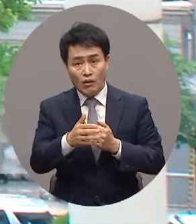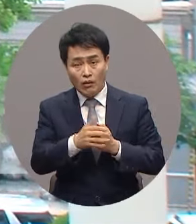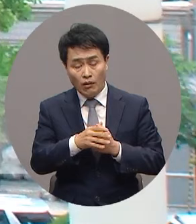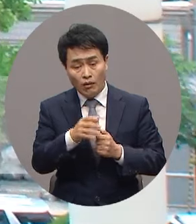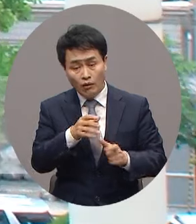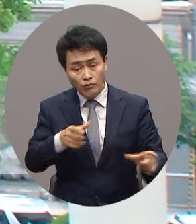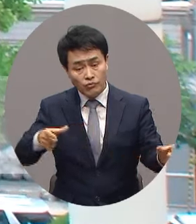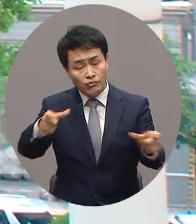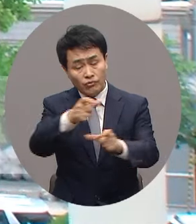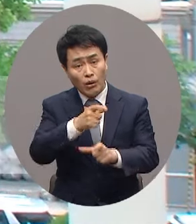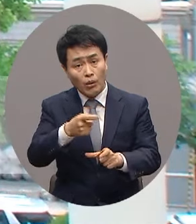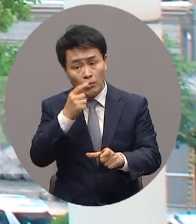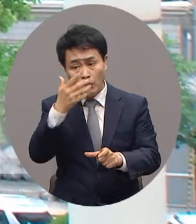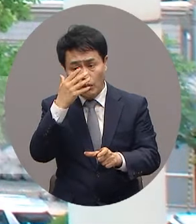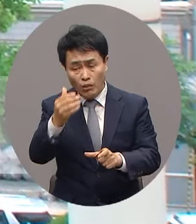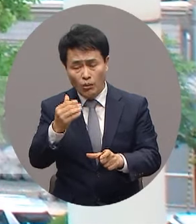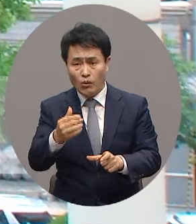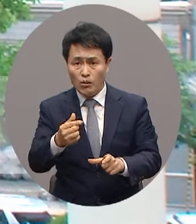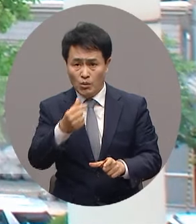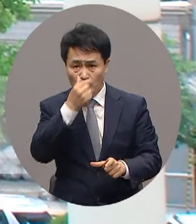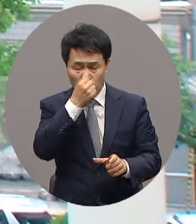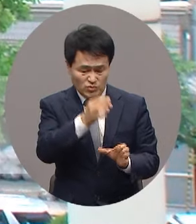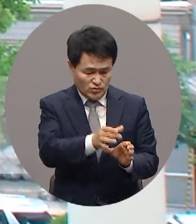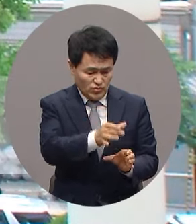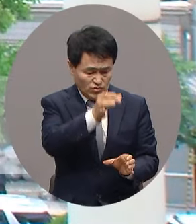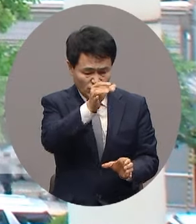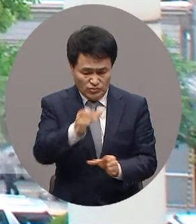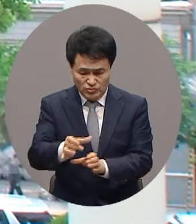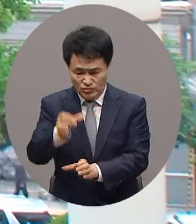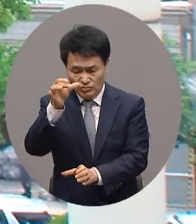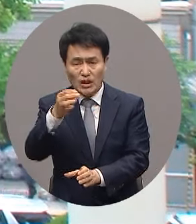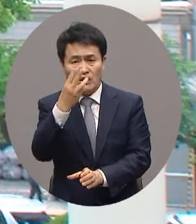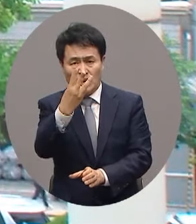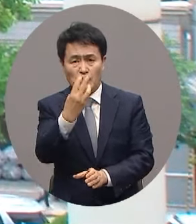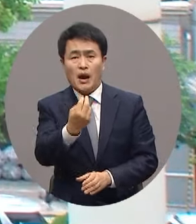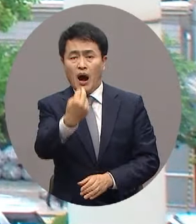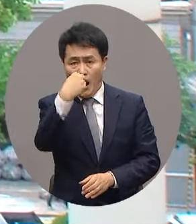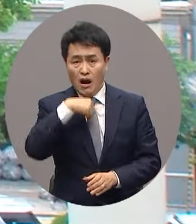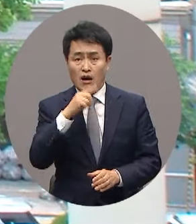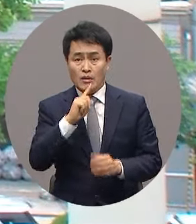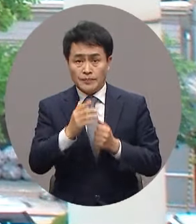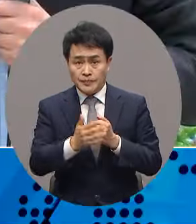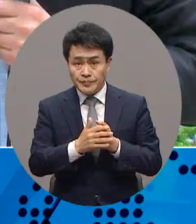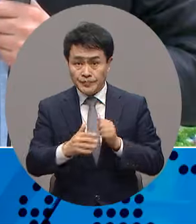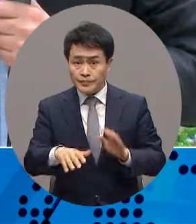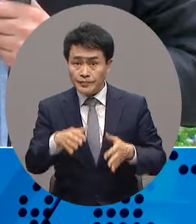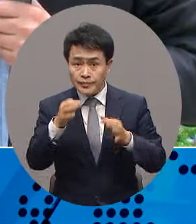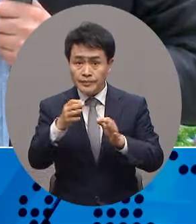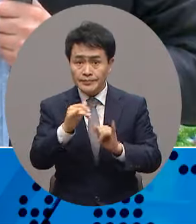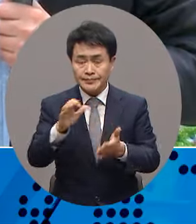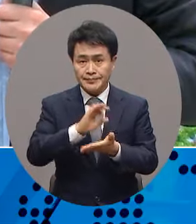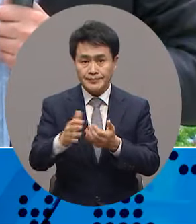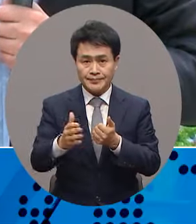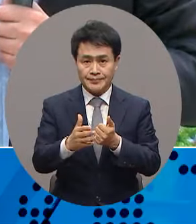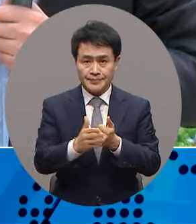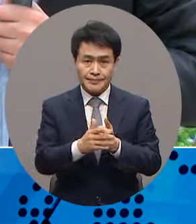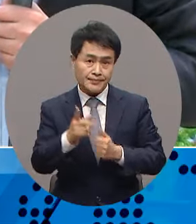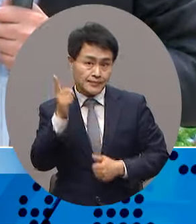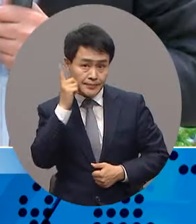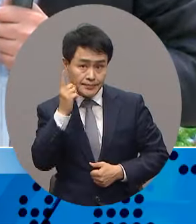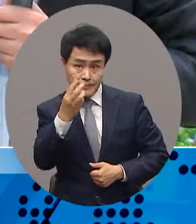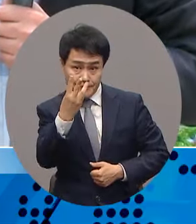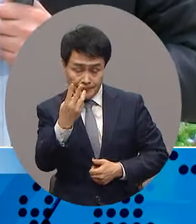목격자들은 김 씨가 소주를 세 병 정도 마셨다고 말하고 있는 걸로 확인됐습니다 또 경찰은 김 씨가 사용하던 아이폰 세대를